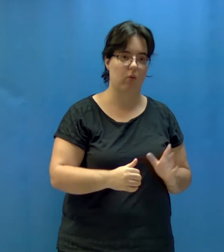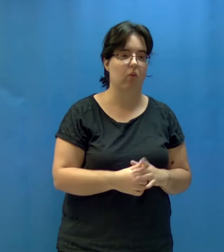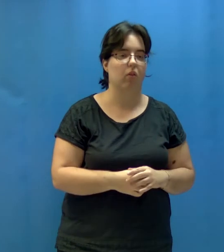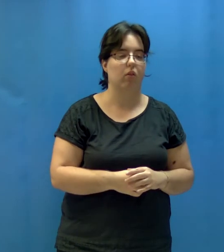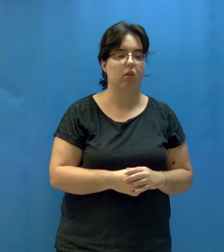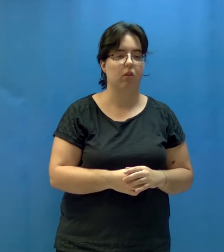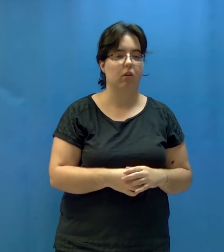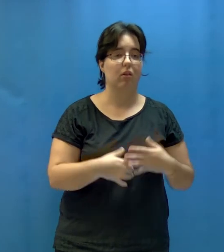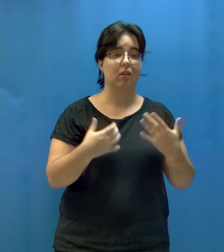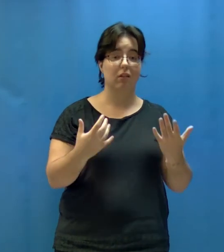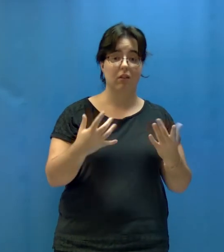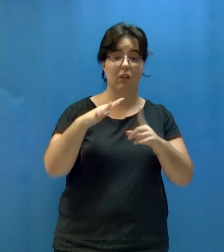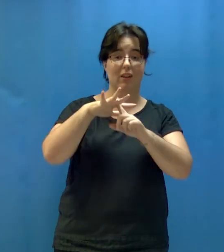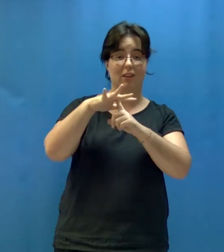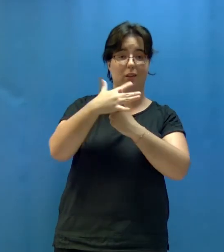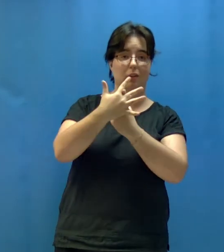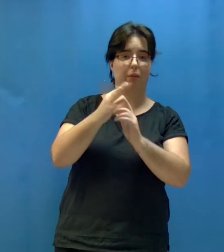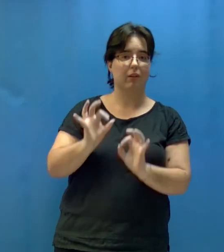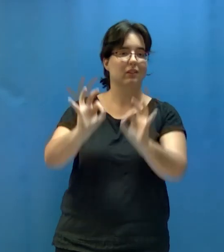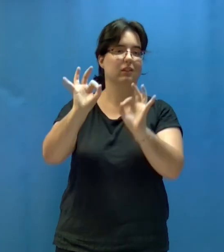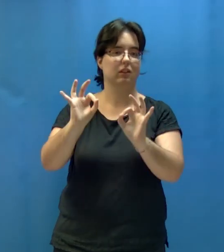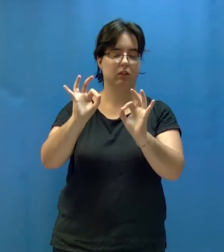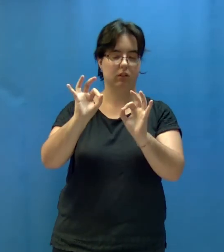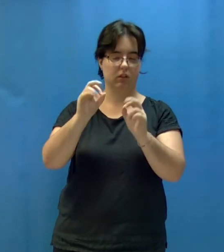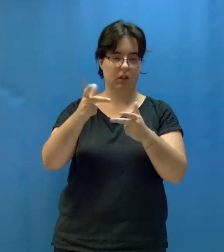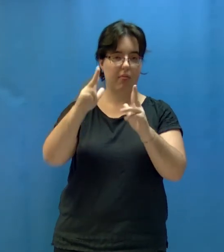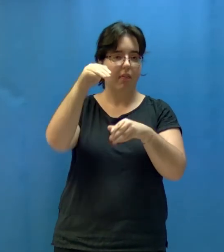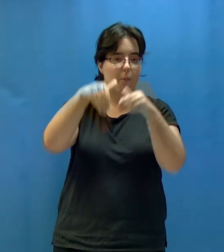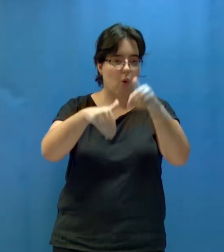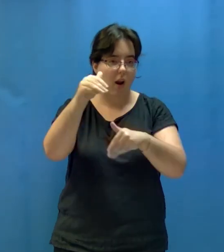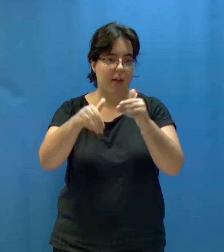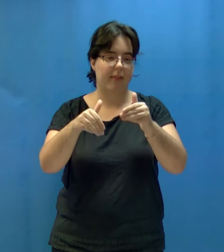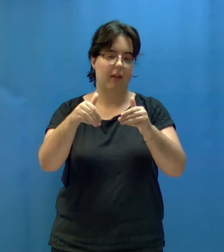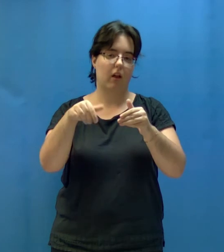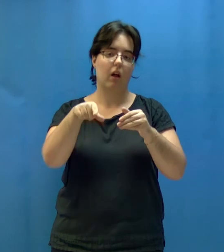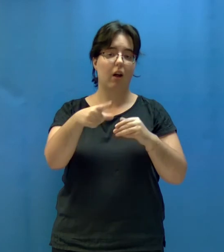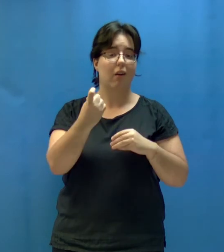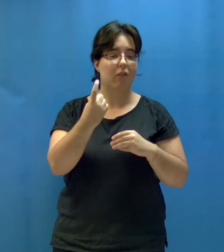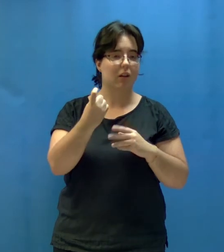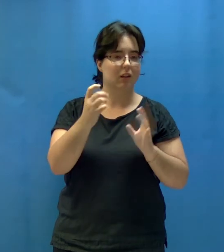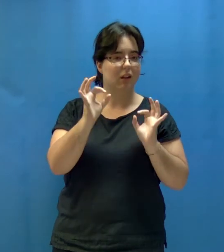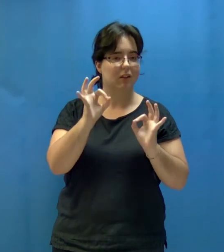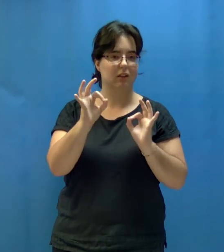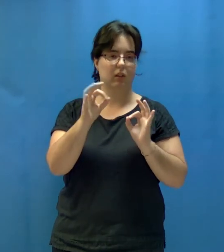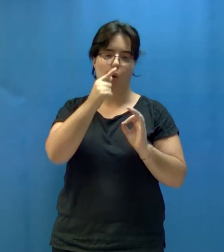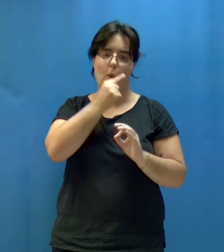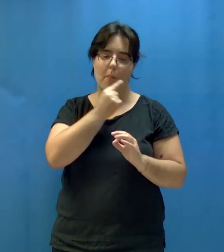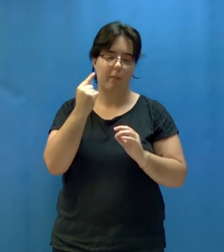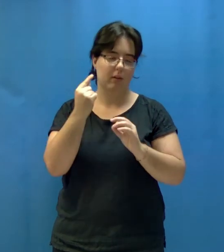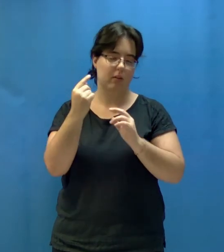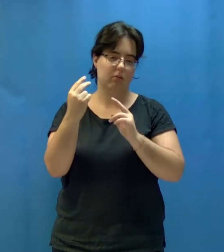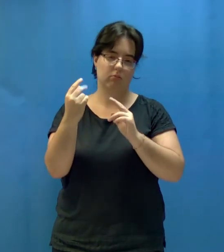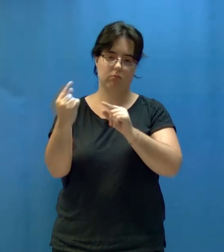d'aquesta situació d'excepcionalitat i d'involució democràtica consideràvem imprescindible el compromís amb el diàleg per a resoldre els